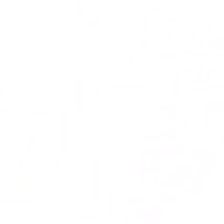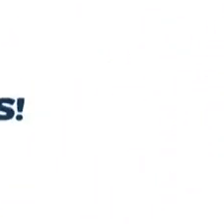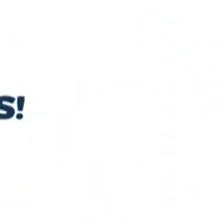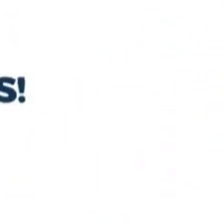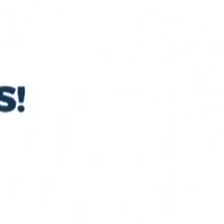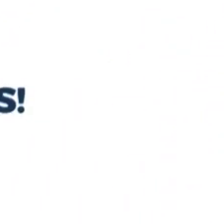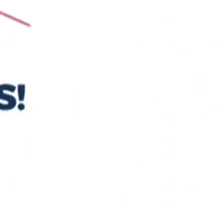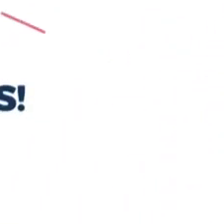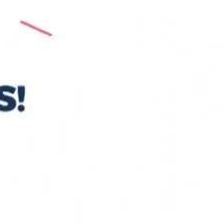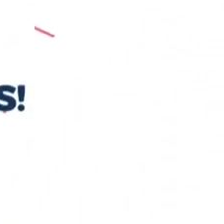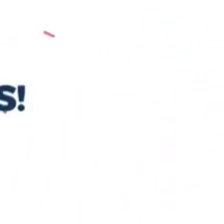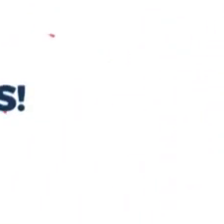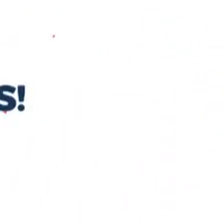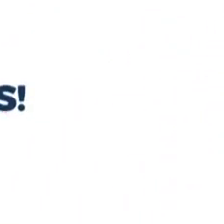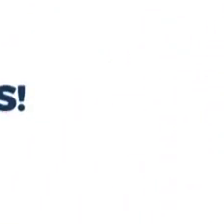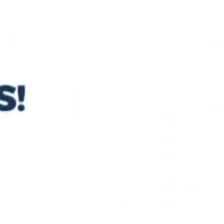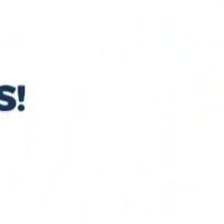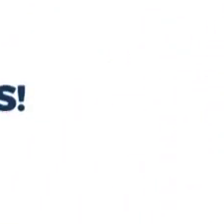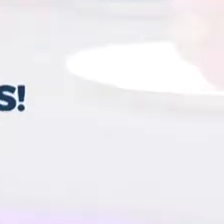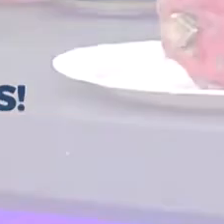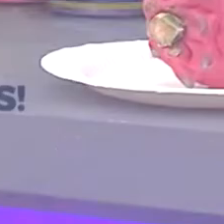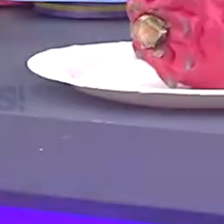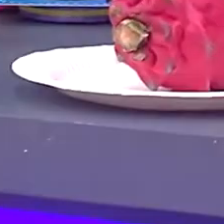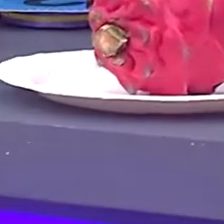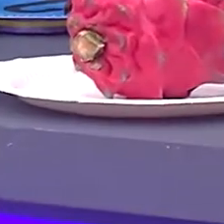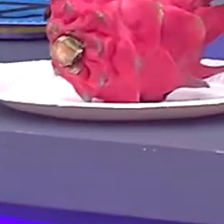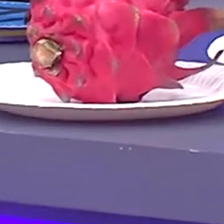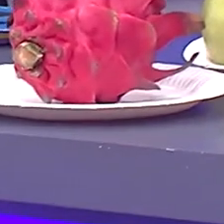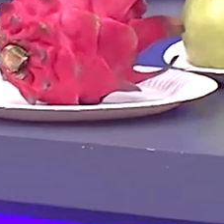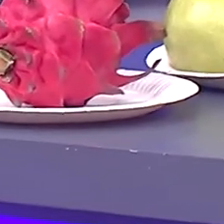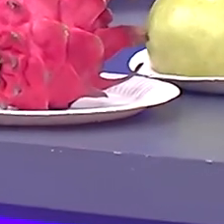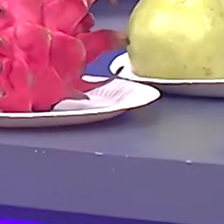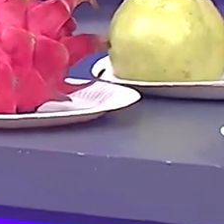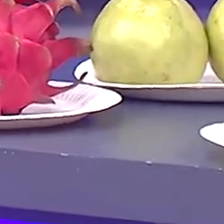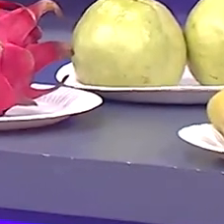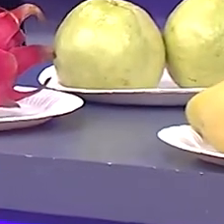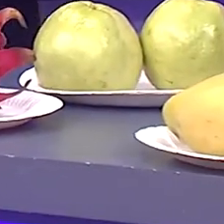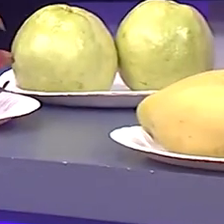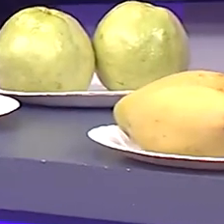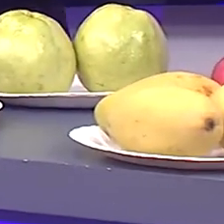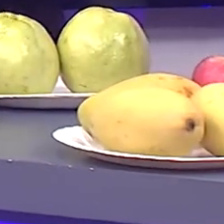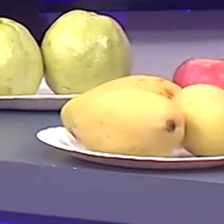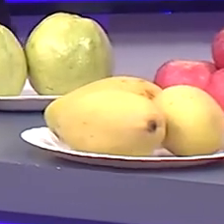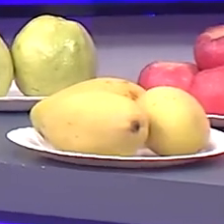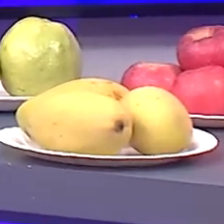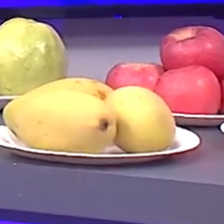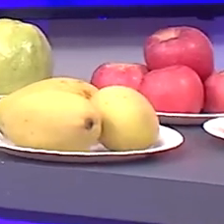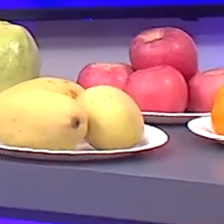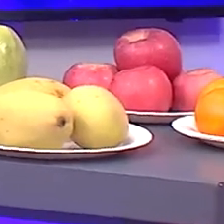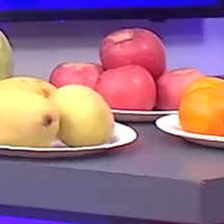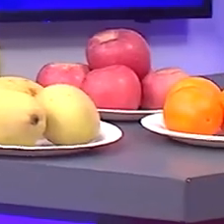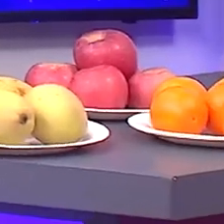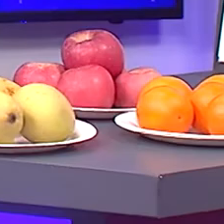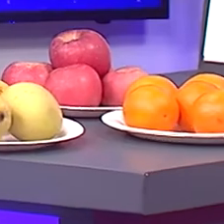Sidik TV GPM I Made kemarilah Pak mari kita beli buah-buahan yang kita dari ada buah naga